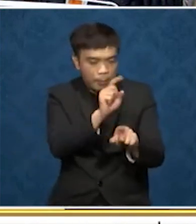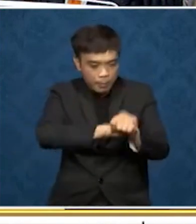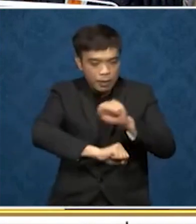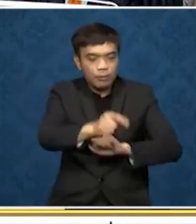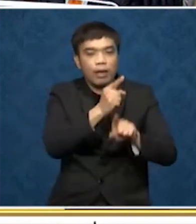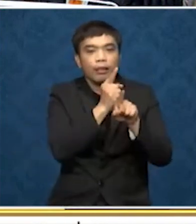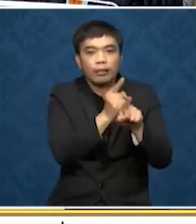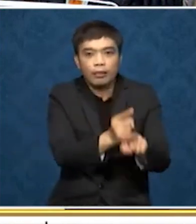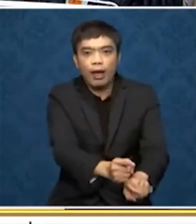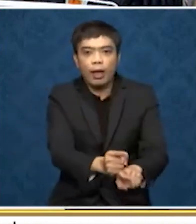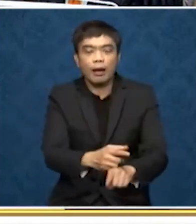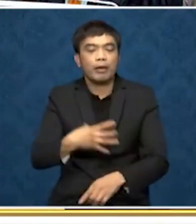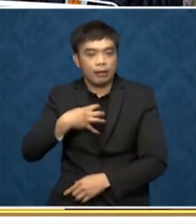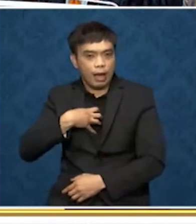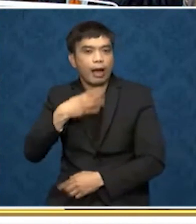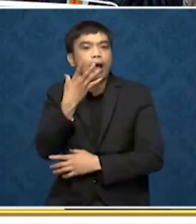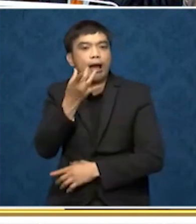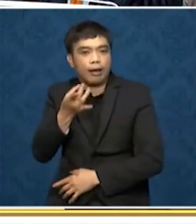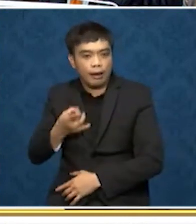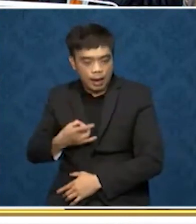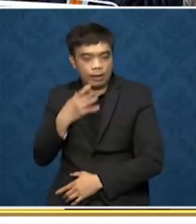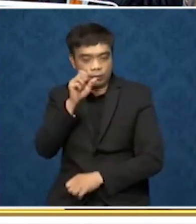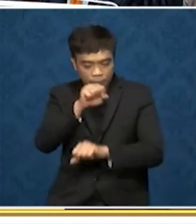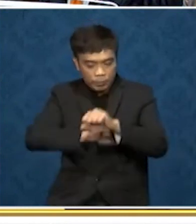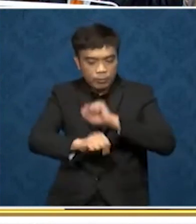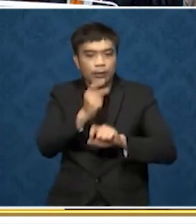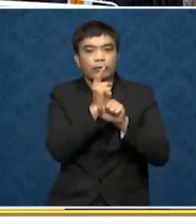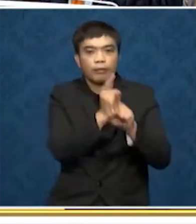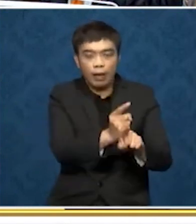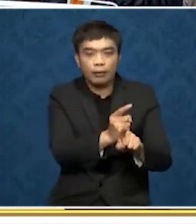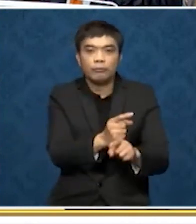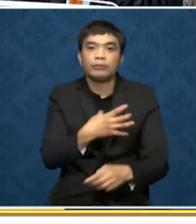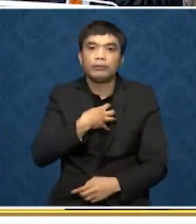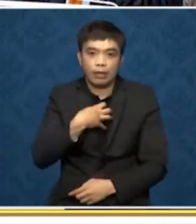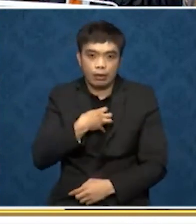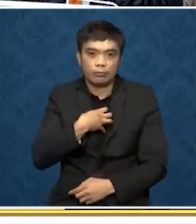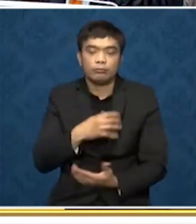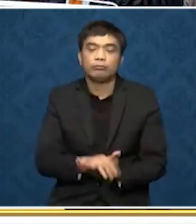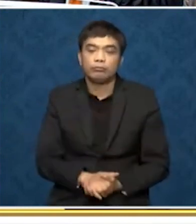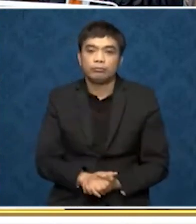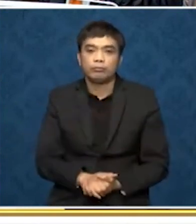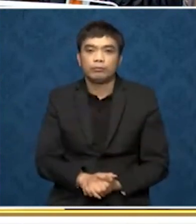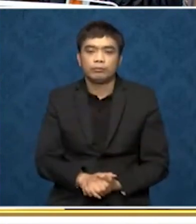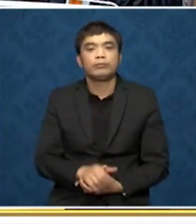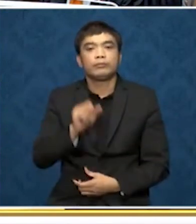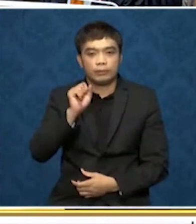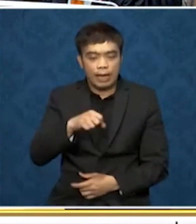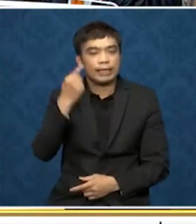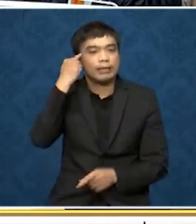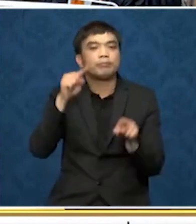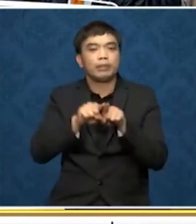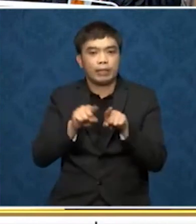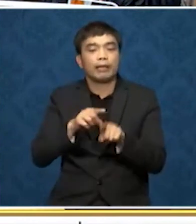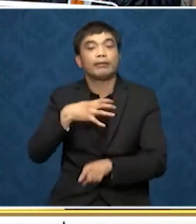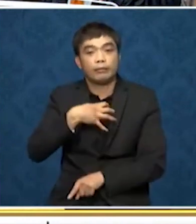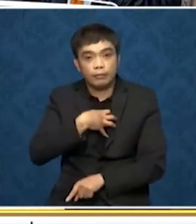ในแบบที่พวกท่านต้องการซึ่งดิฉันเห็นด้วยนะคะถ้า